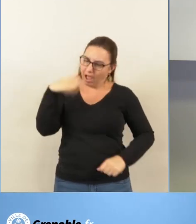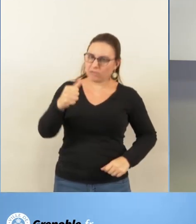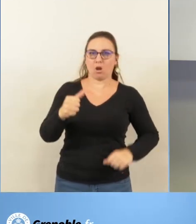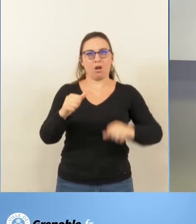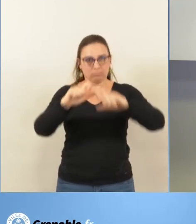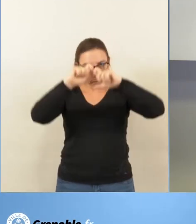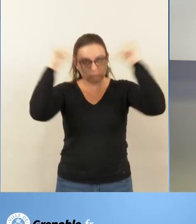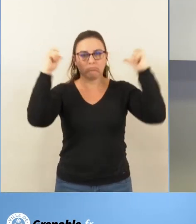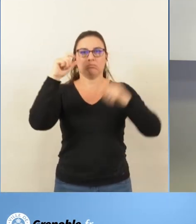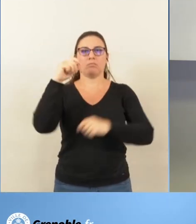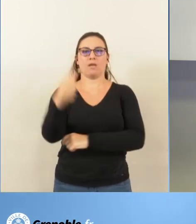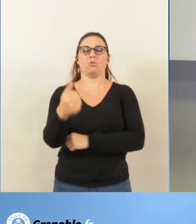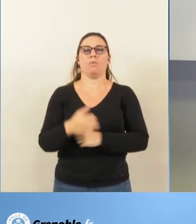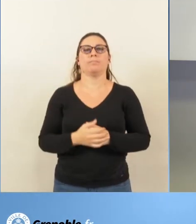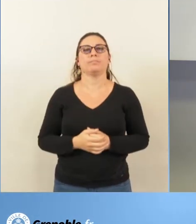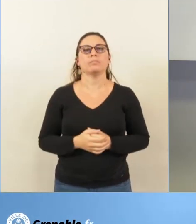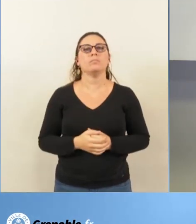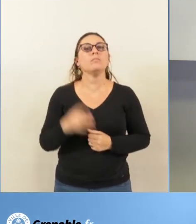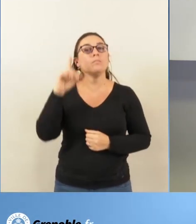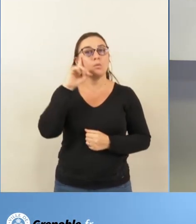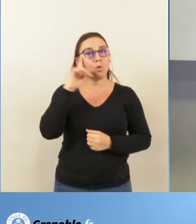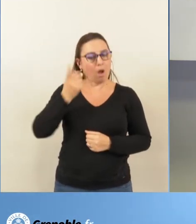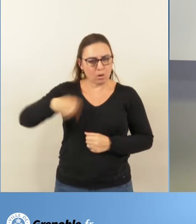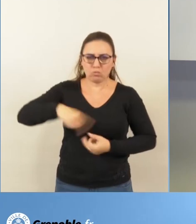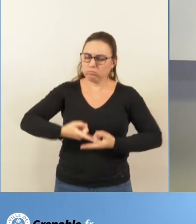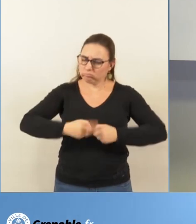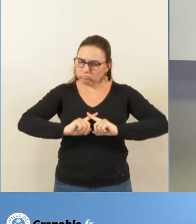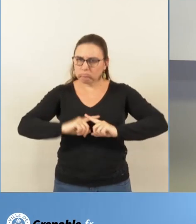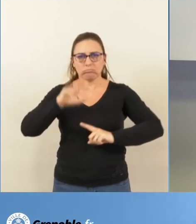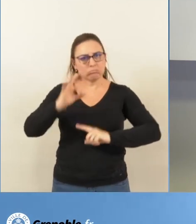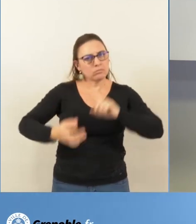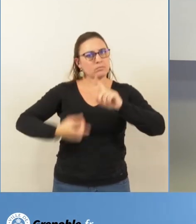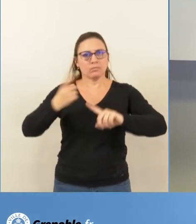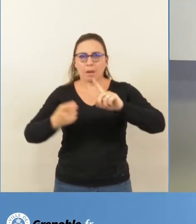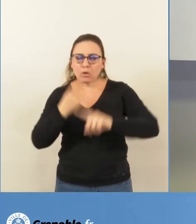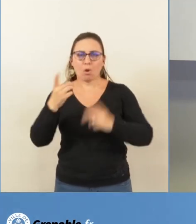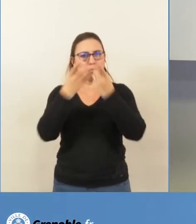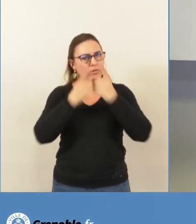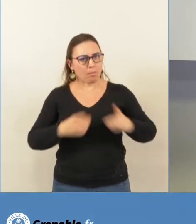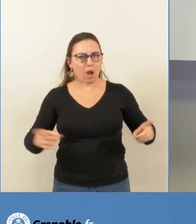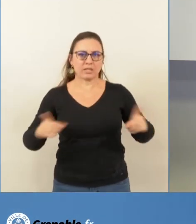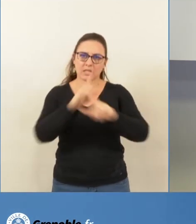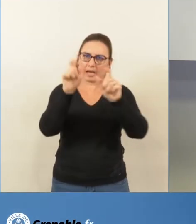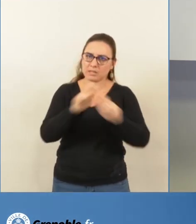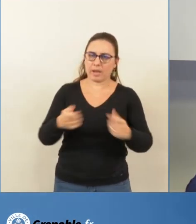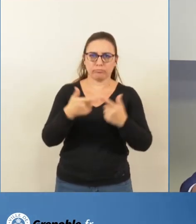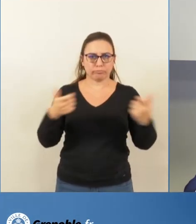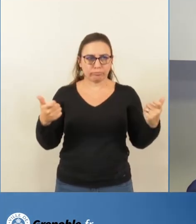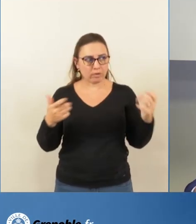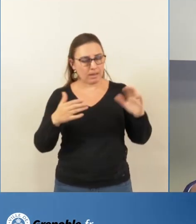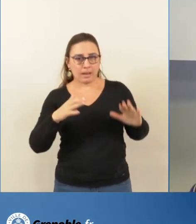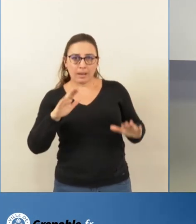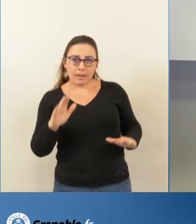cela évidemment c'est parce que nous pensons nous sommes convaincus que c'est important pour la démocratie mais je rappelle que ça